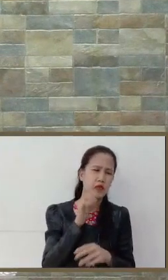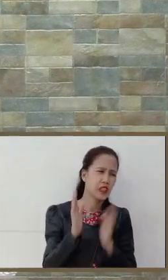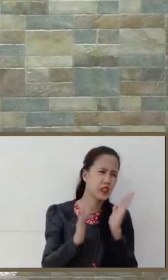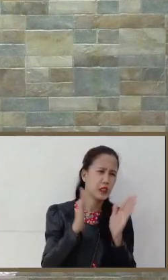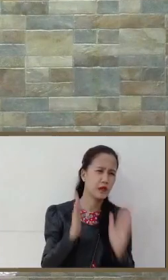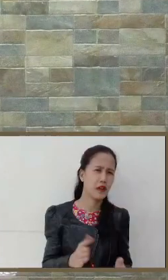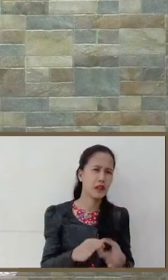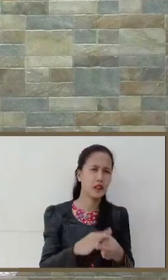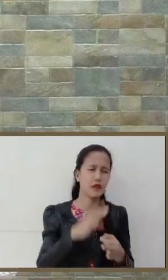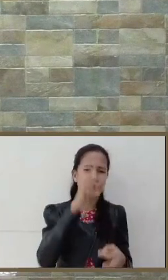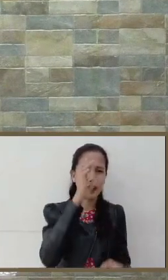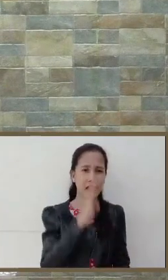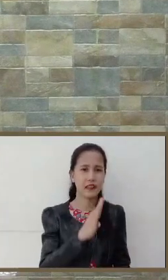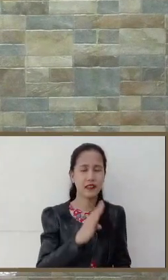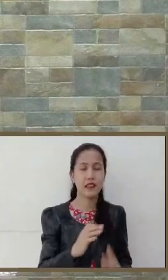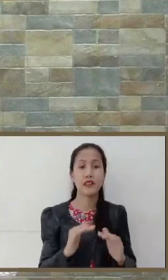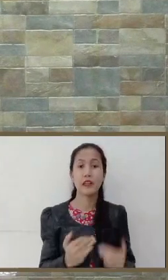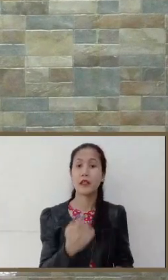pong binasa po natin,